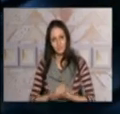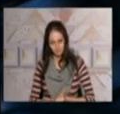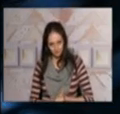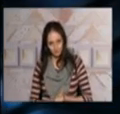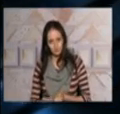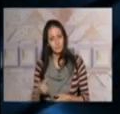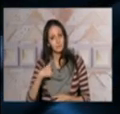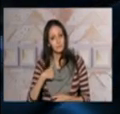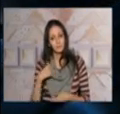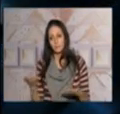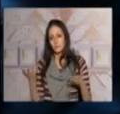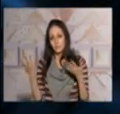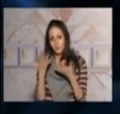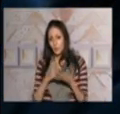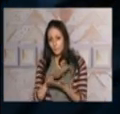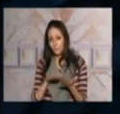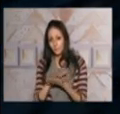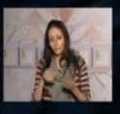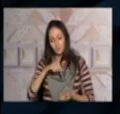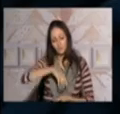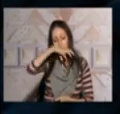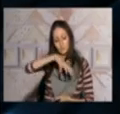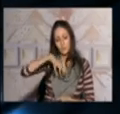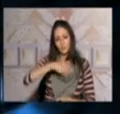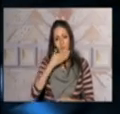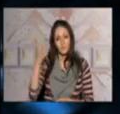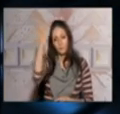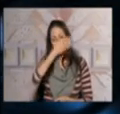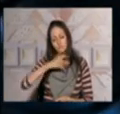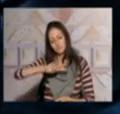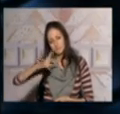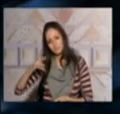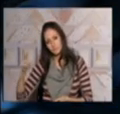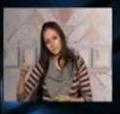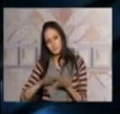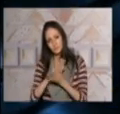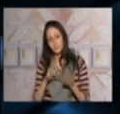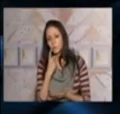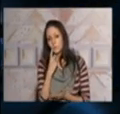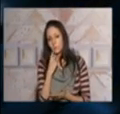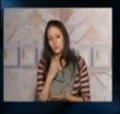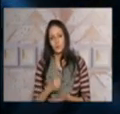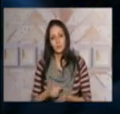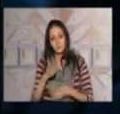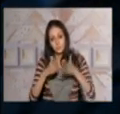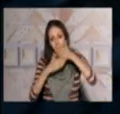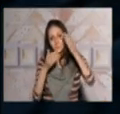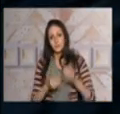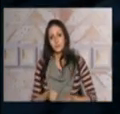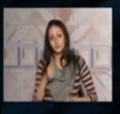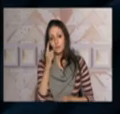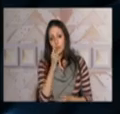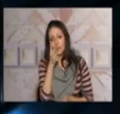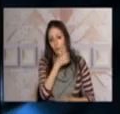لدينا مشاكل في بعض البلدان الإفريقية، موضوع المياه، سد النهضة إلى آخره. فكلها مسائل لابد أن تكون